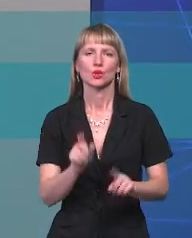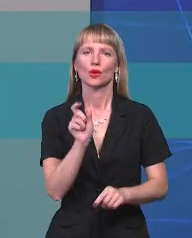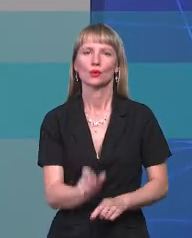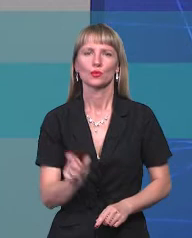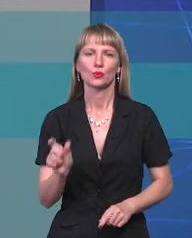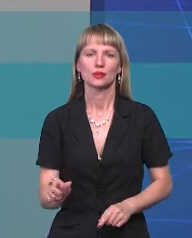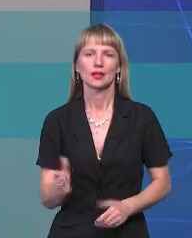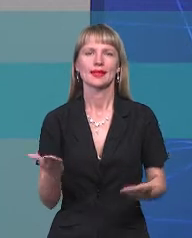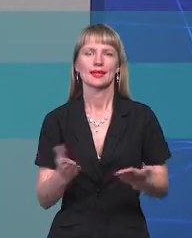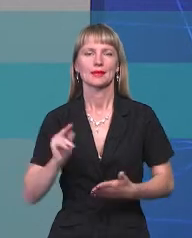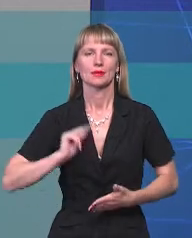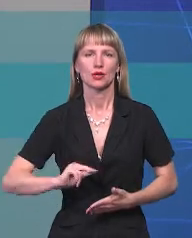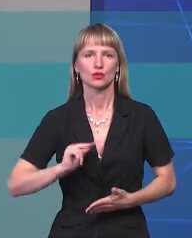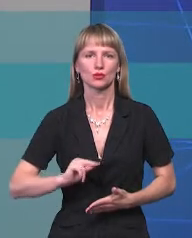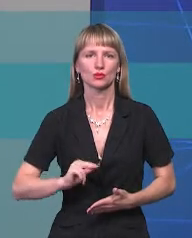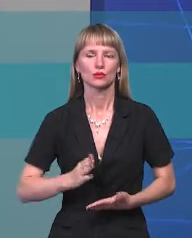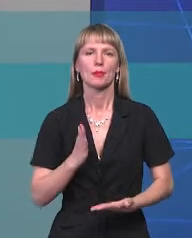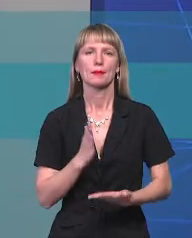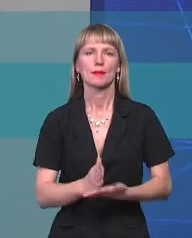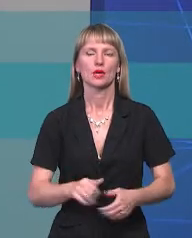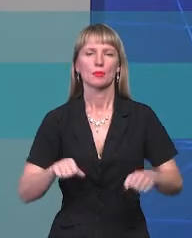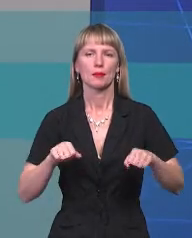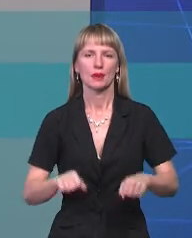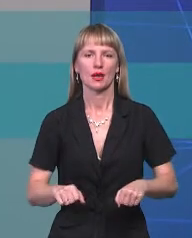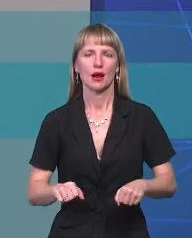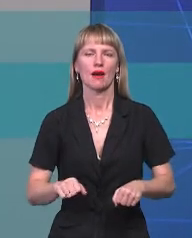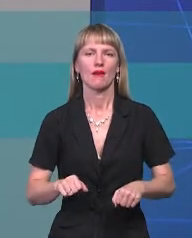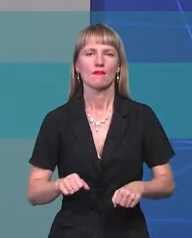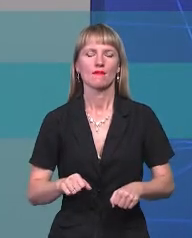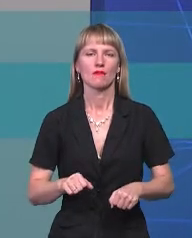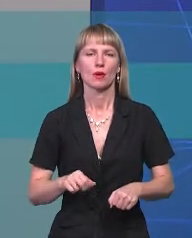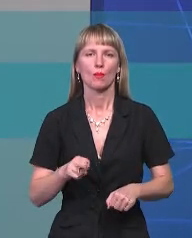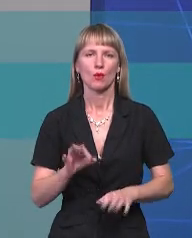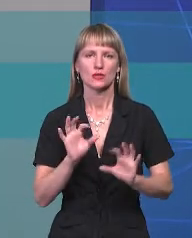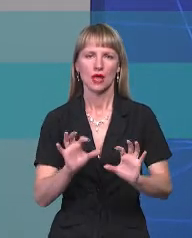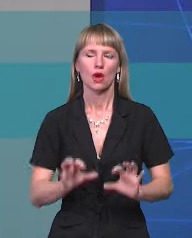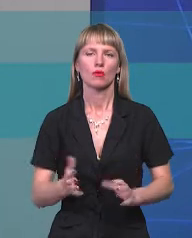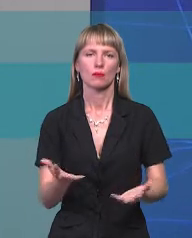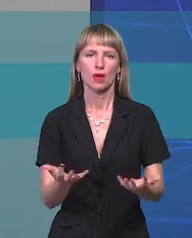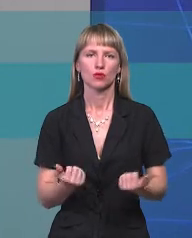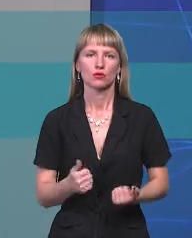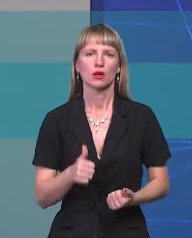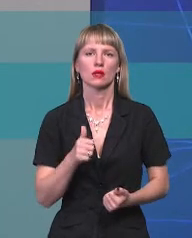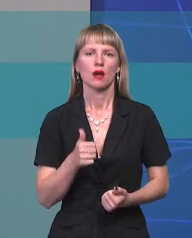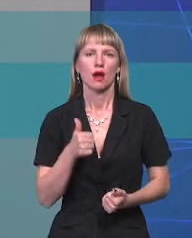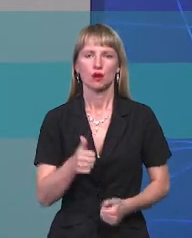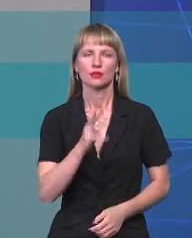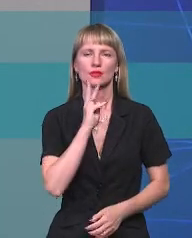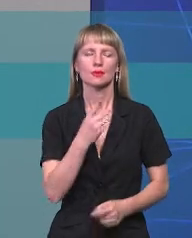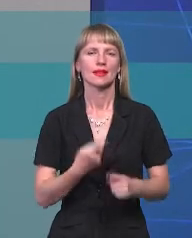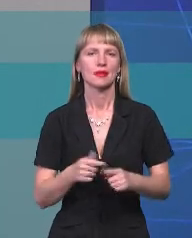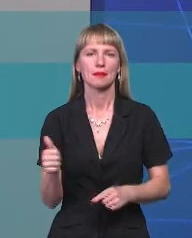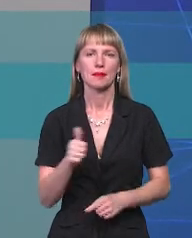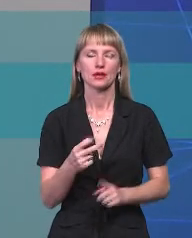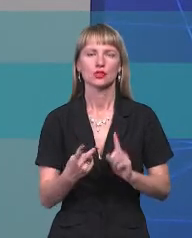люди, які працюють, мають право відповідно до Конституції отримувати гідну заробітну плату. А це